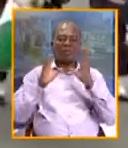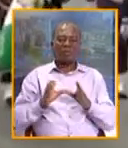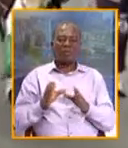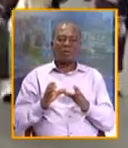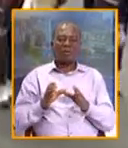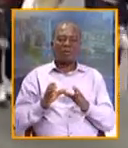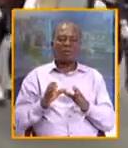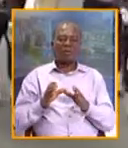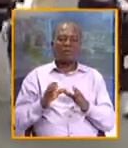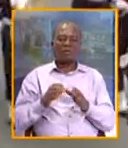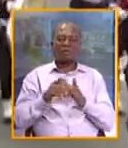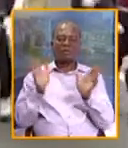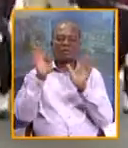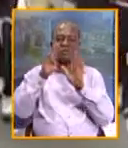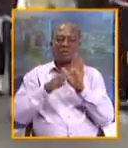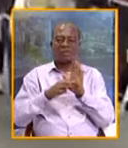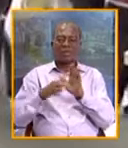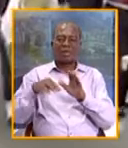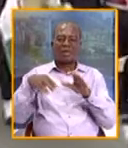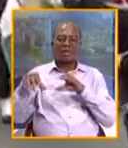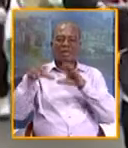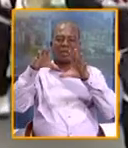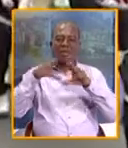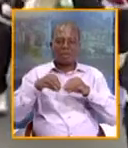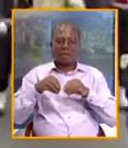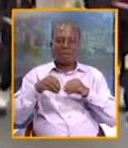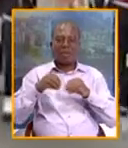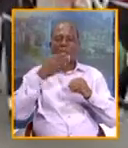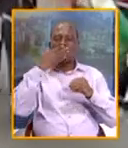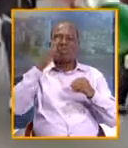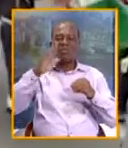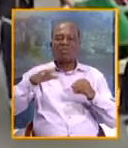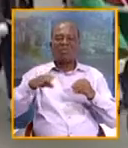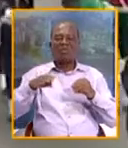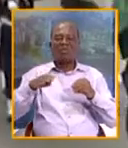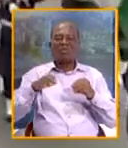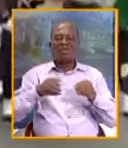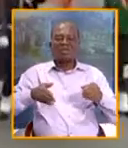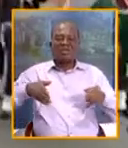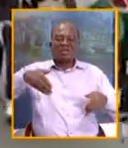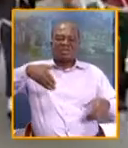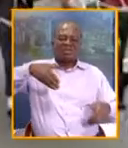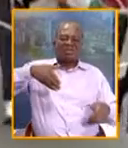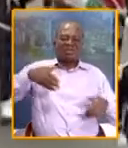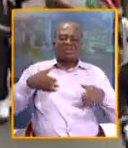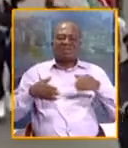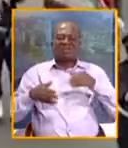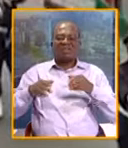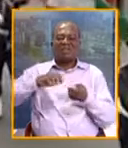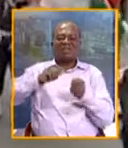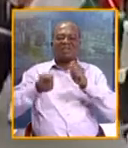c'est généralement le fait d'adopter une mauvaise posture de déformer volontairement les paroles